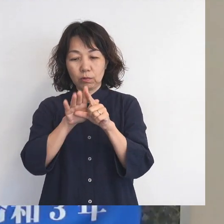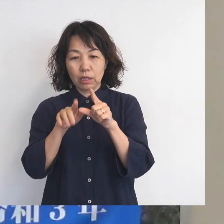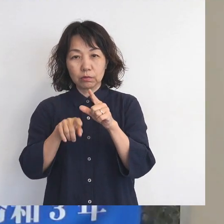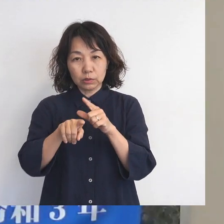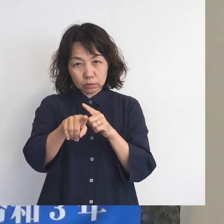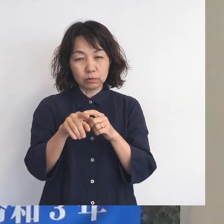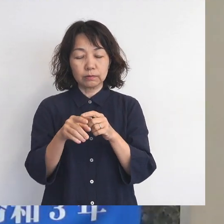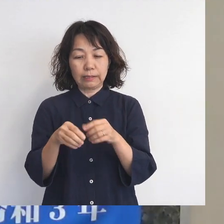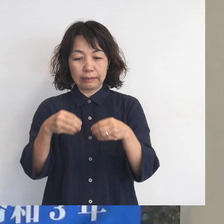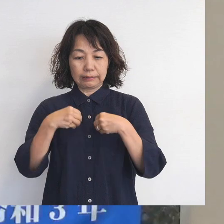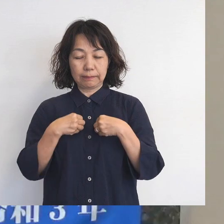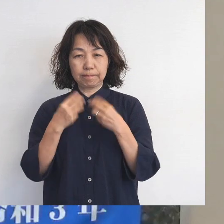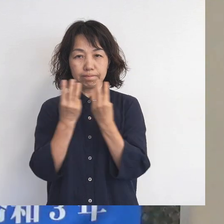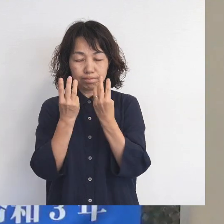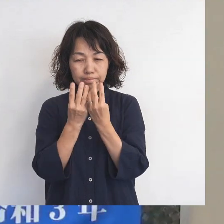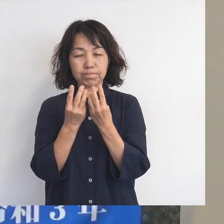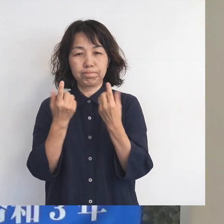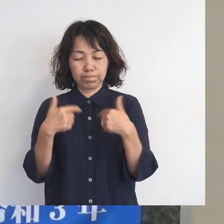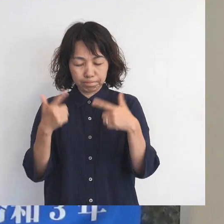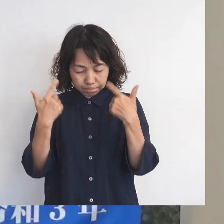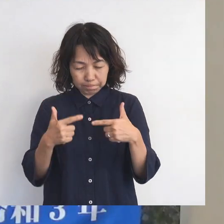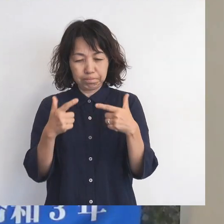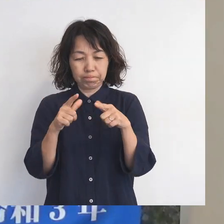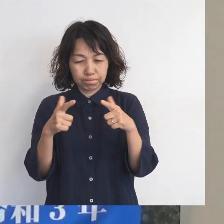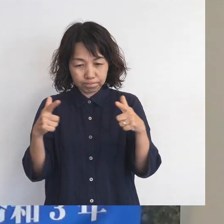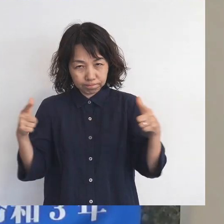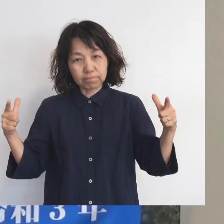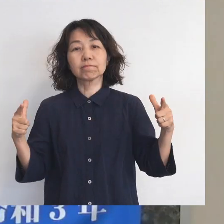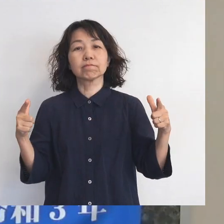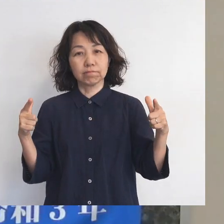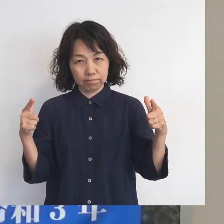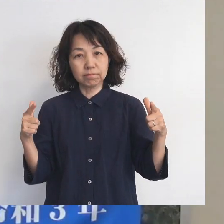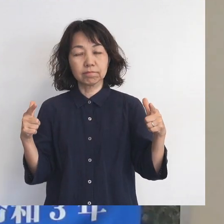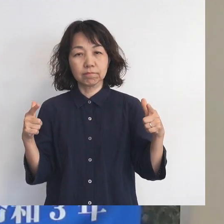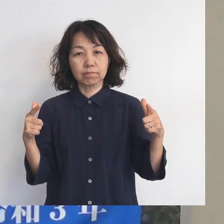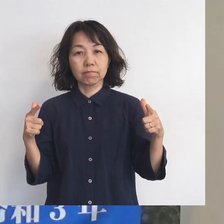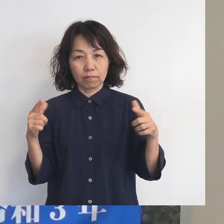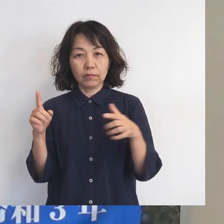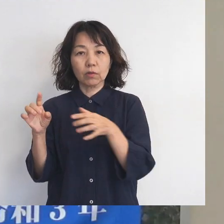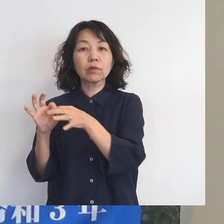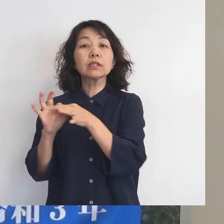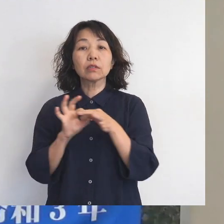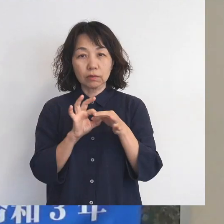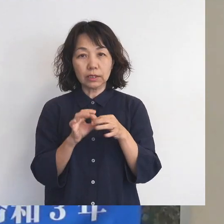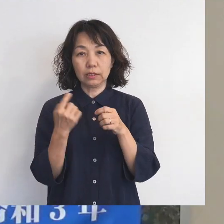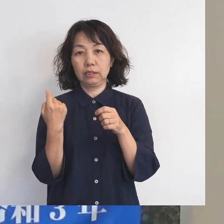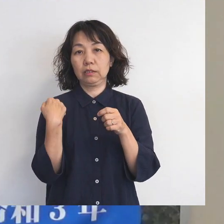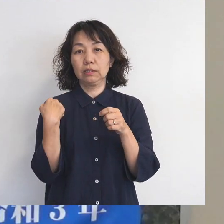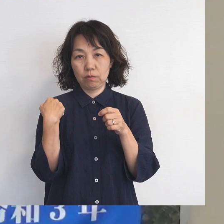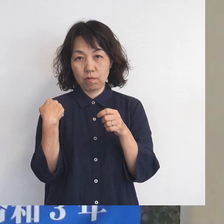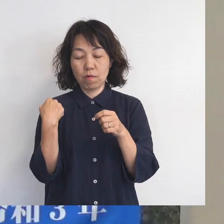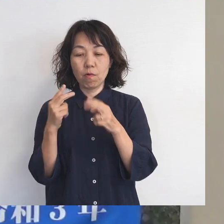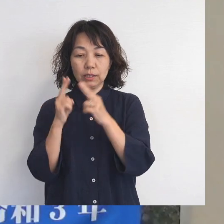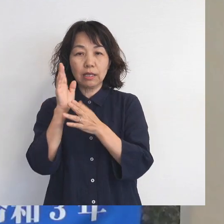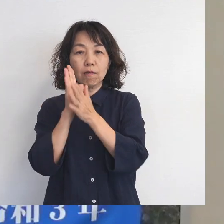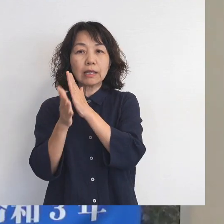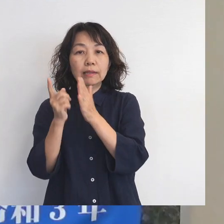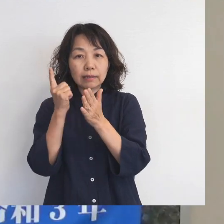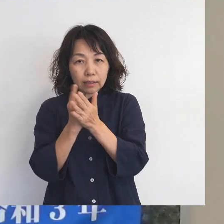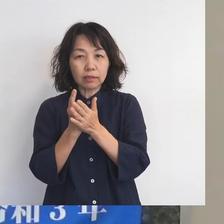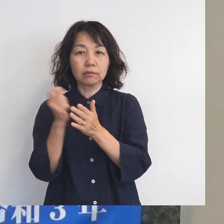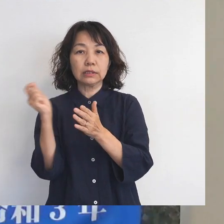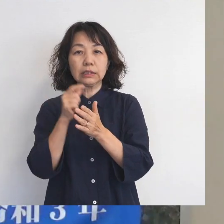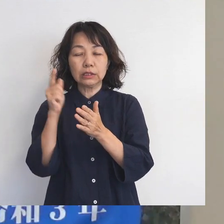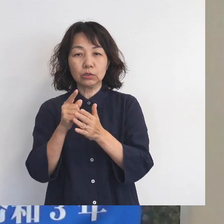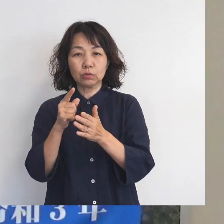ルス感染者数が日を追うごとに増加しています。これにより昨日沖縄県独自